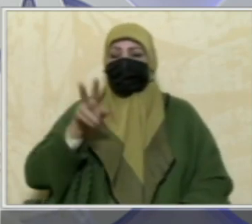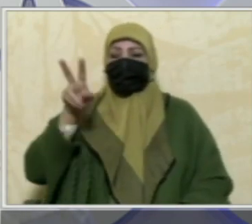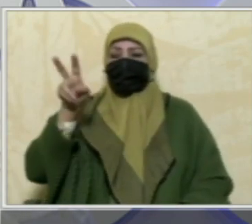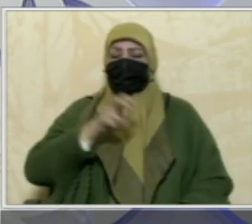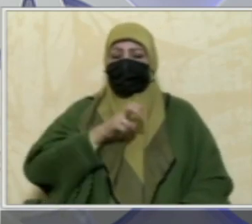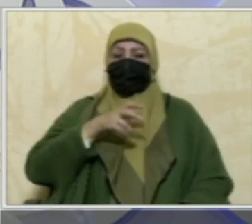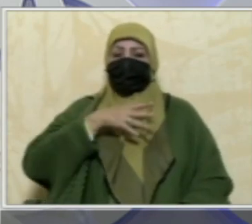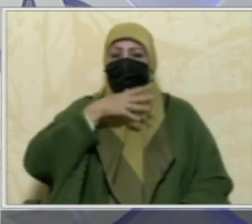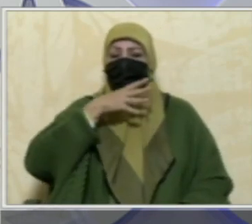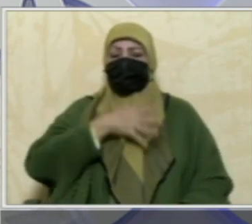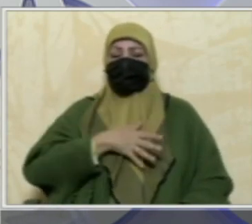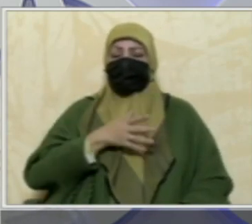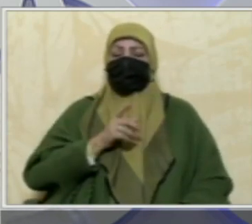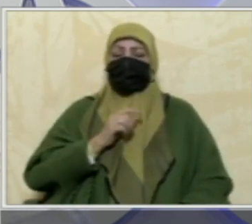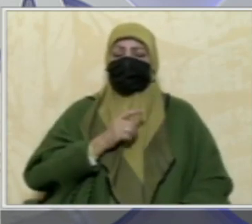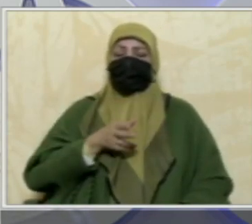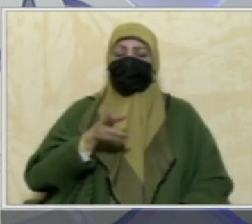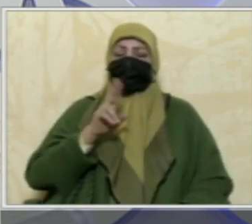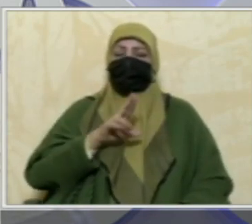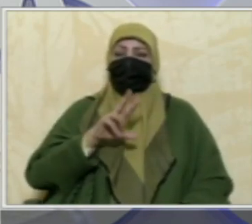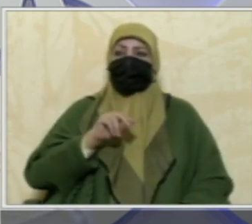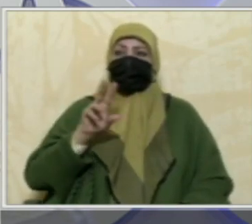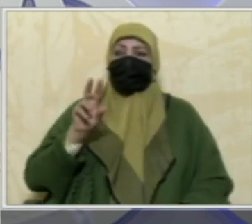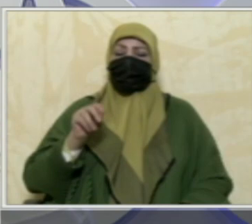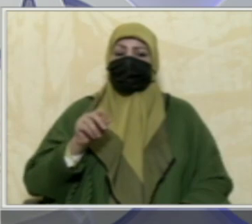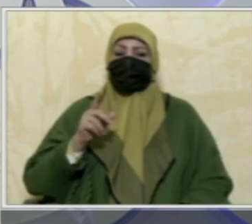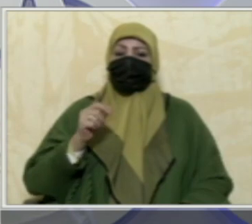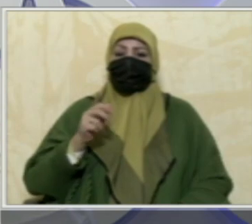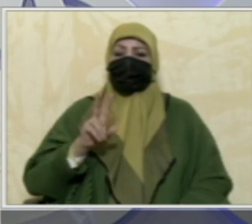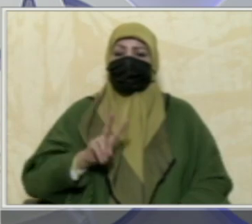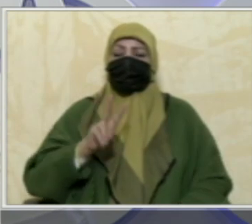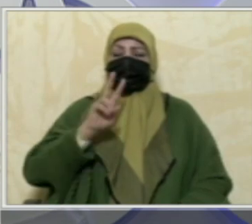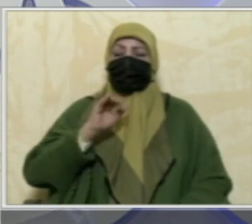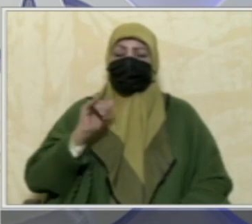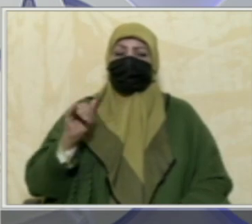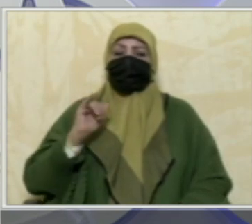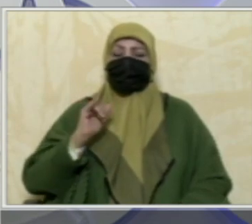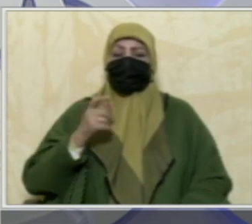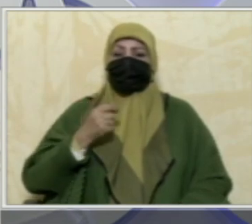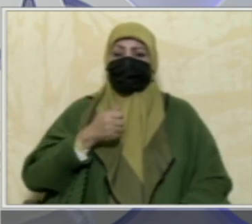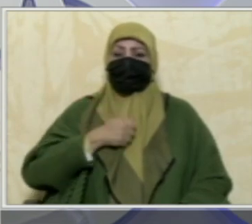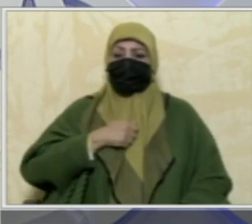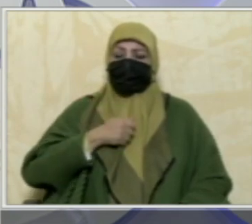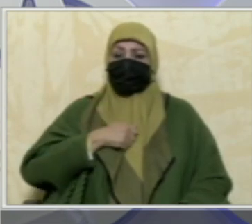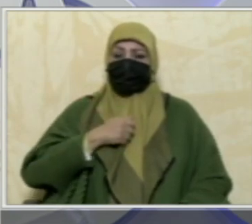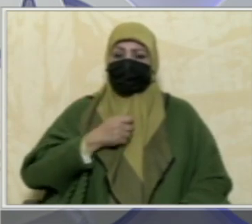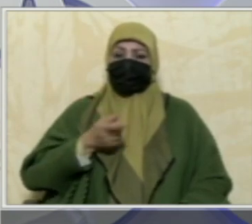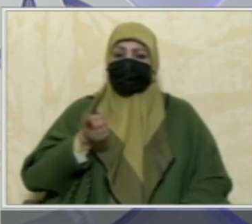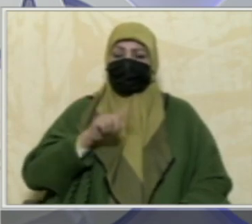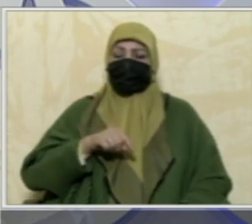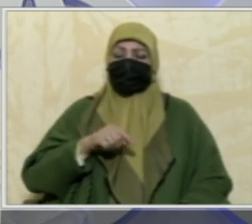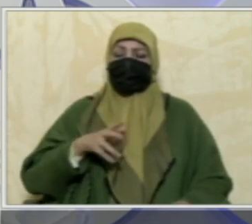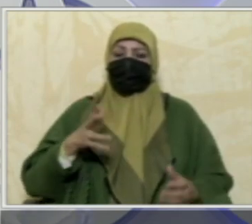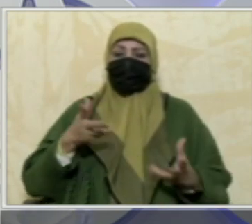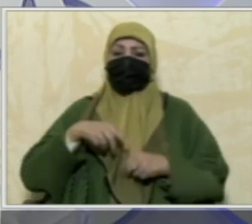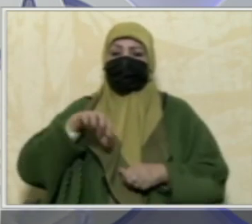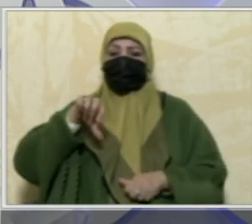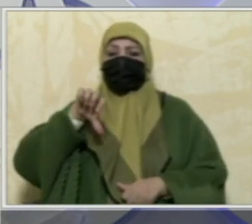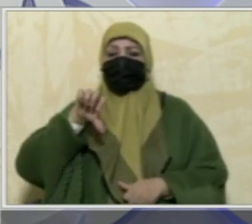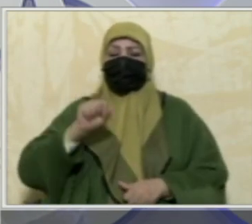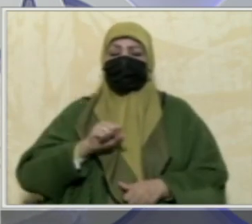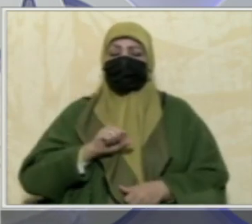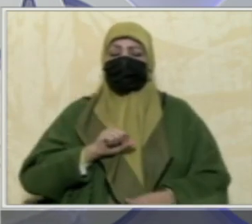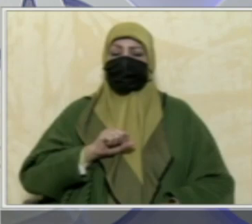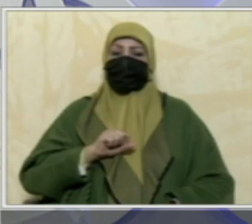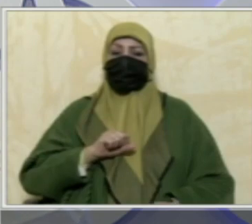وفرت سبع مئه دينار من فلوسي ونزلت لي منحه الاولاد تسعميه مثلا عادي نشري بها الاضحيه نقول لها لا باس